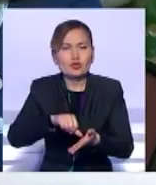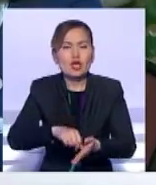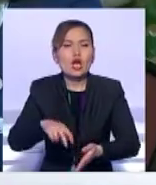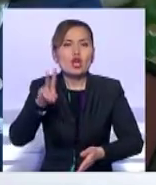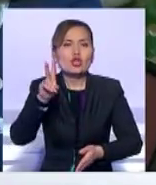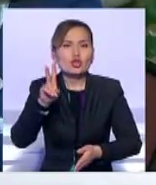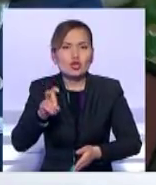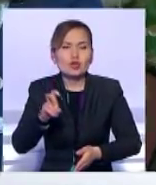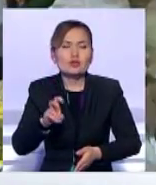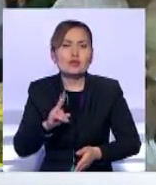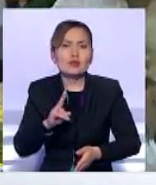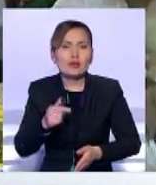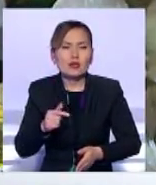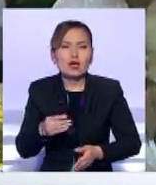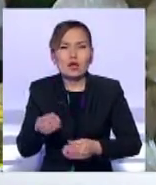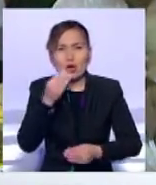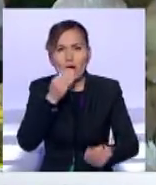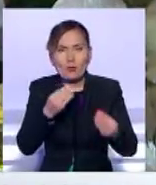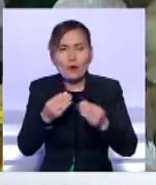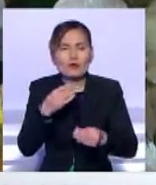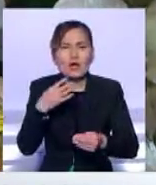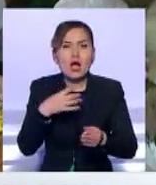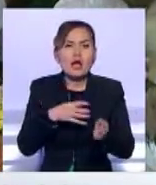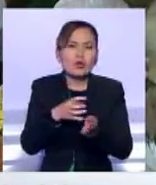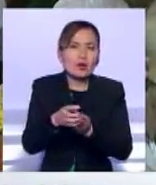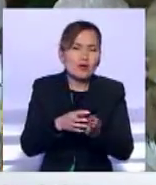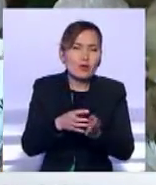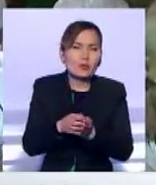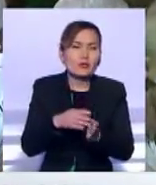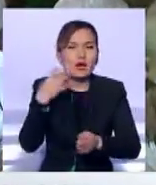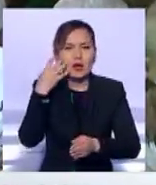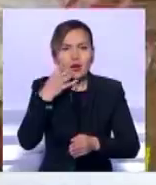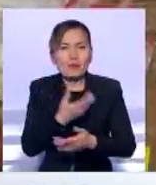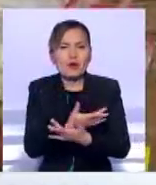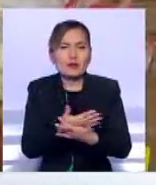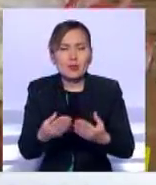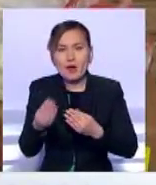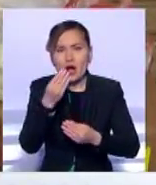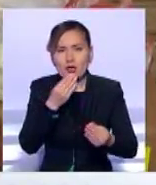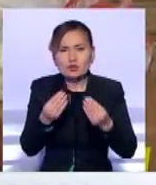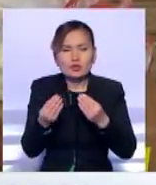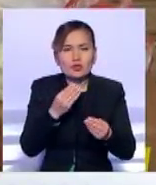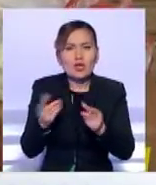өзінде 200 келіден астам көкөніс, жеміс-жидек, 1 тоннаға жуық азық-түлік жиналған.